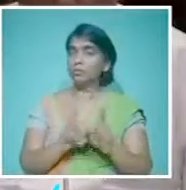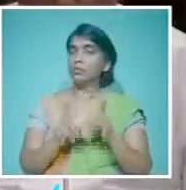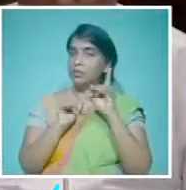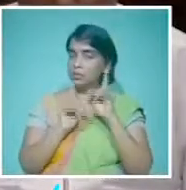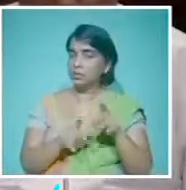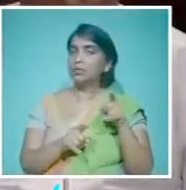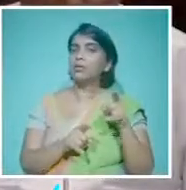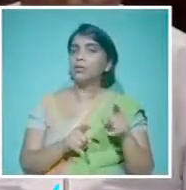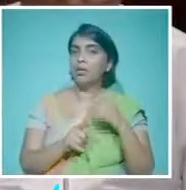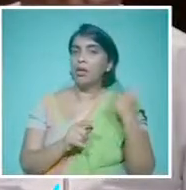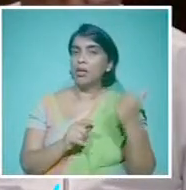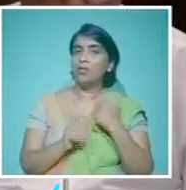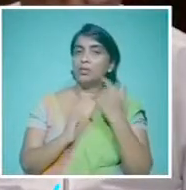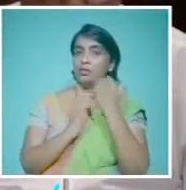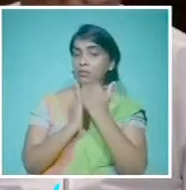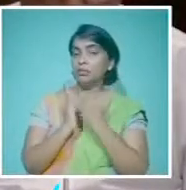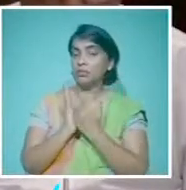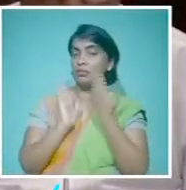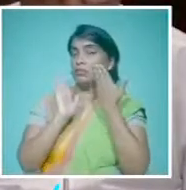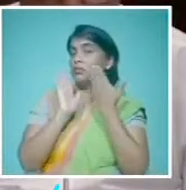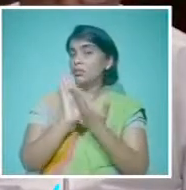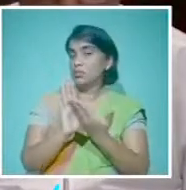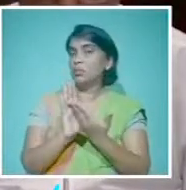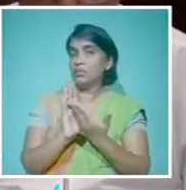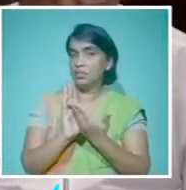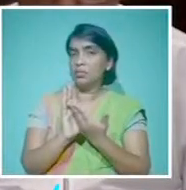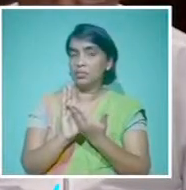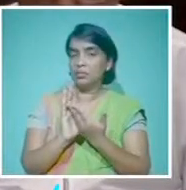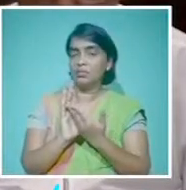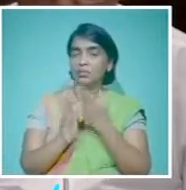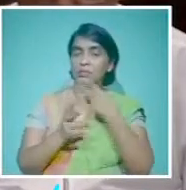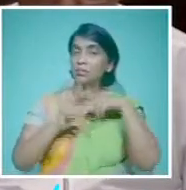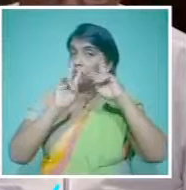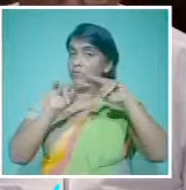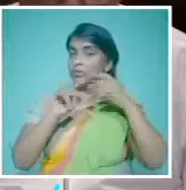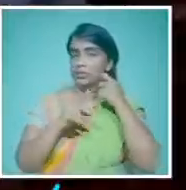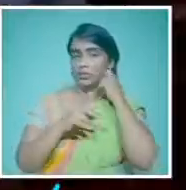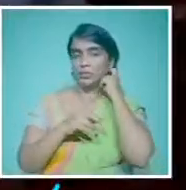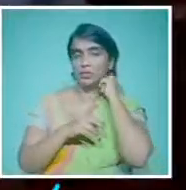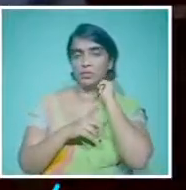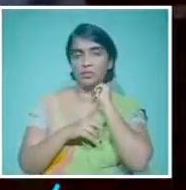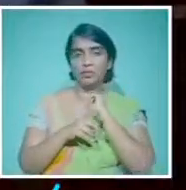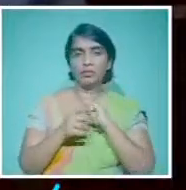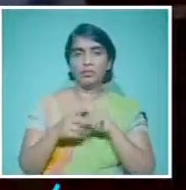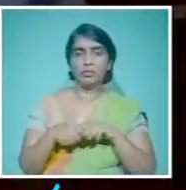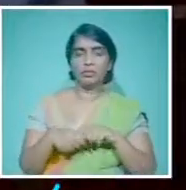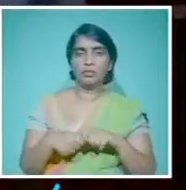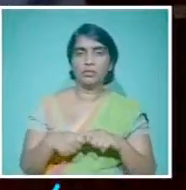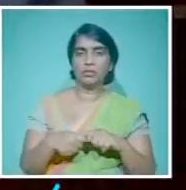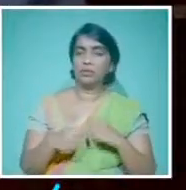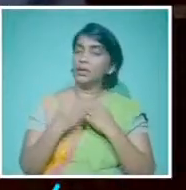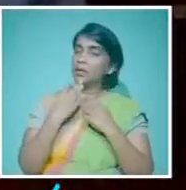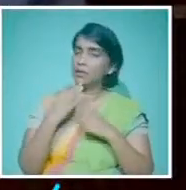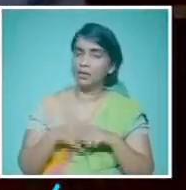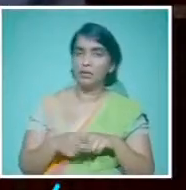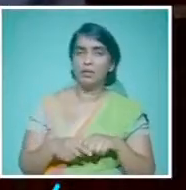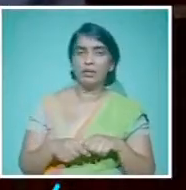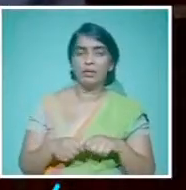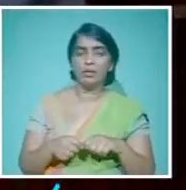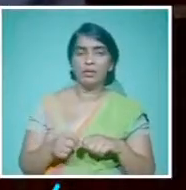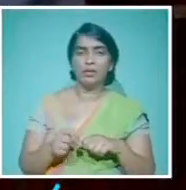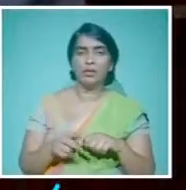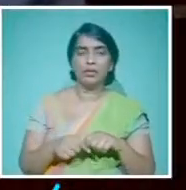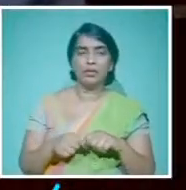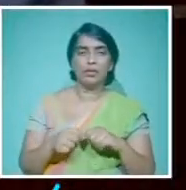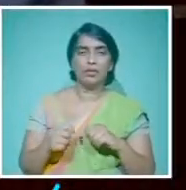Thank you very much. That's all, Mr. Deputy Chairman. Thank you. Thank you. Honorable Rohit Abe Gunawardena,